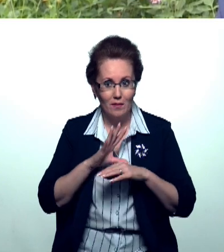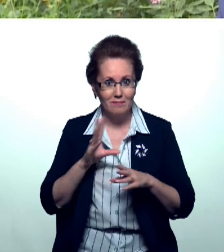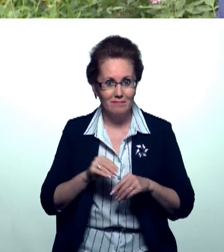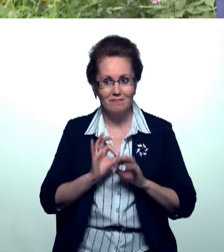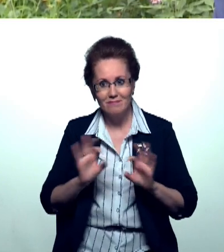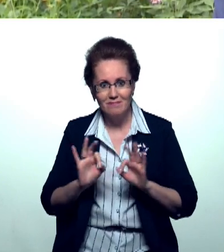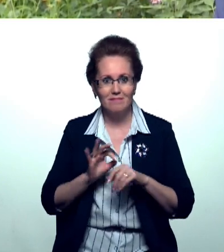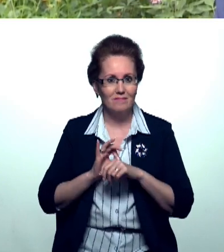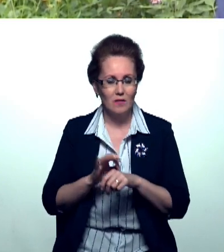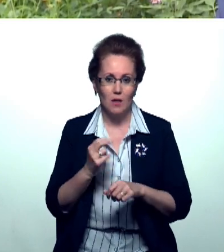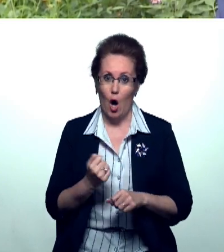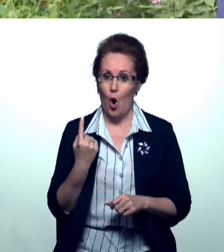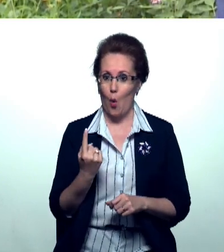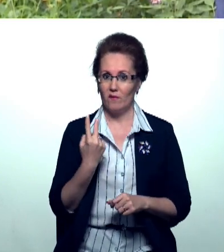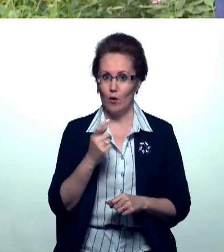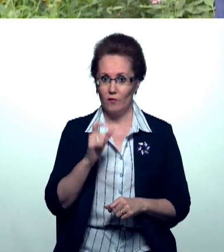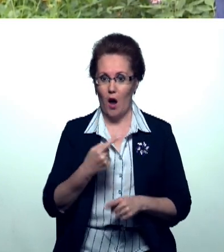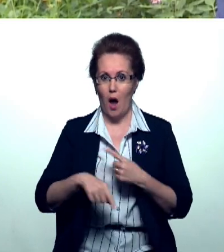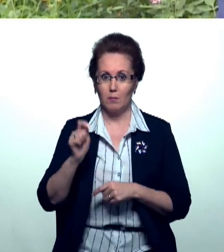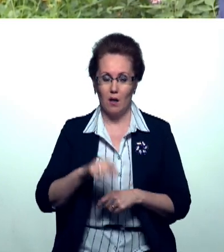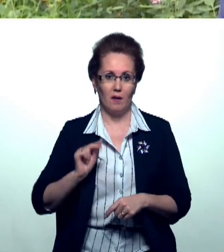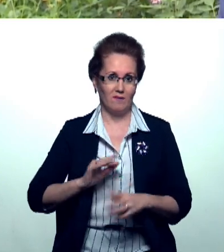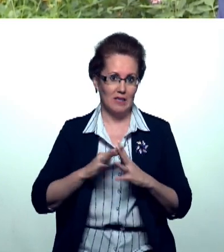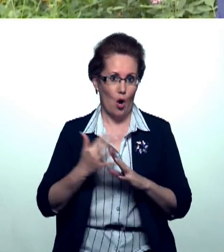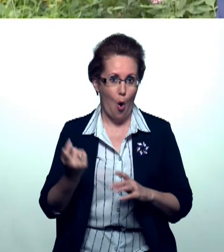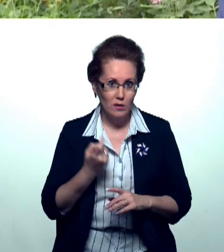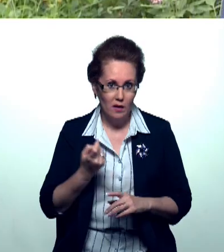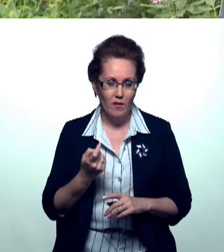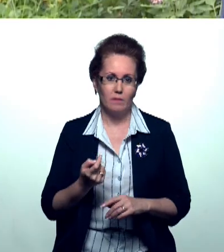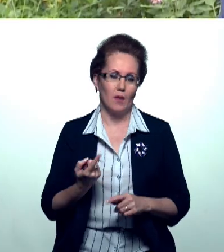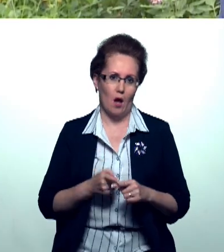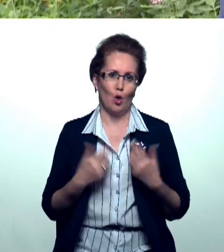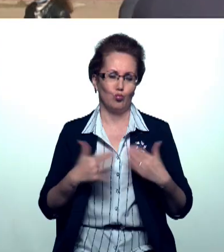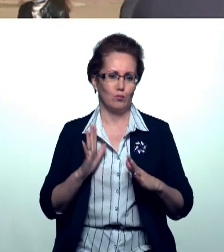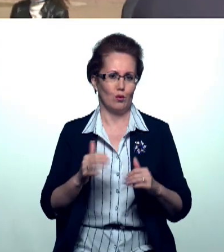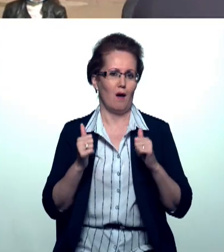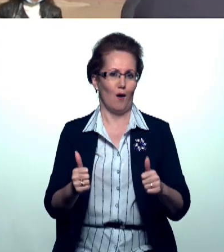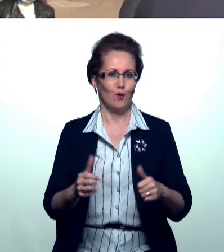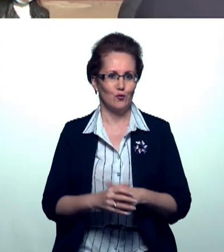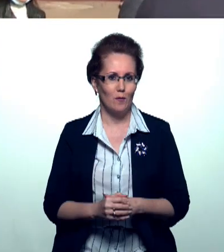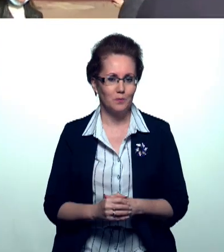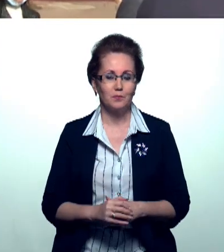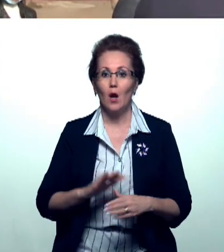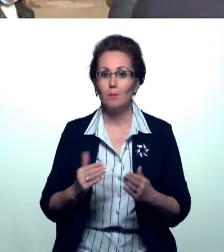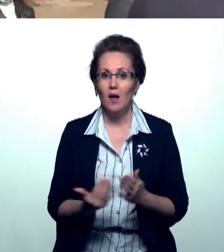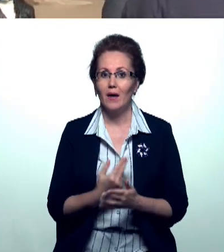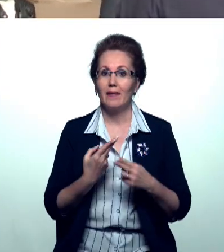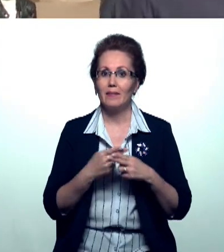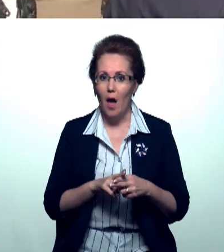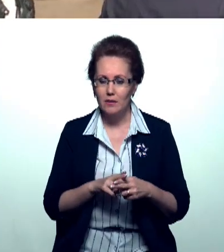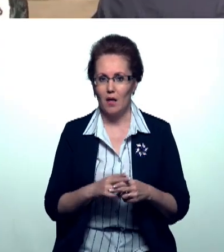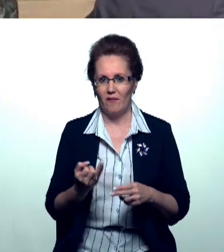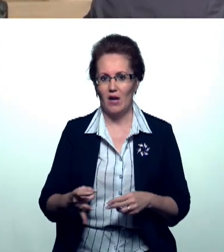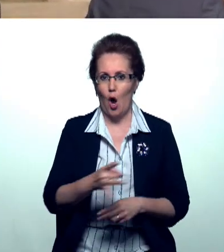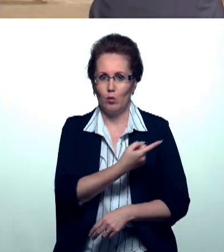Ну да. Если 1-2 человека придут обратно в сельское хозяйство, в Орловской, это уже будет хорошо. Обновляется техника и в районной больнице,